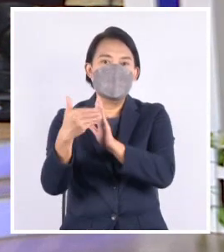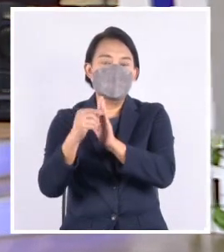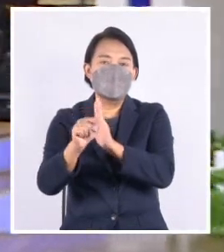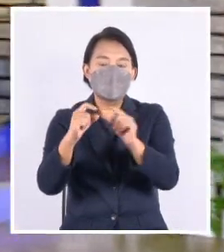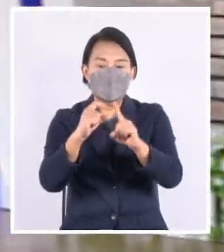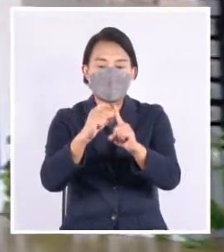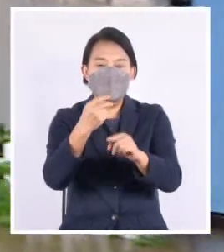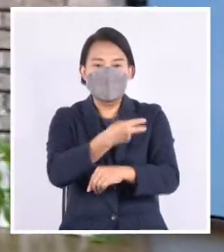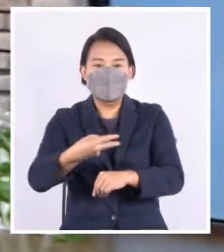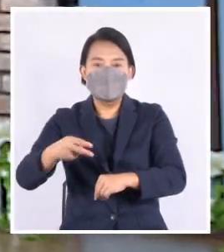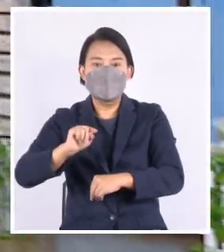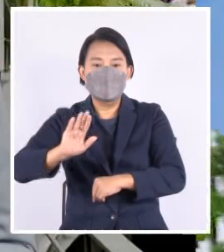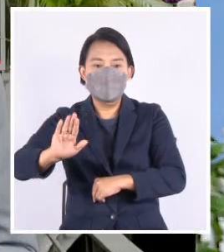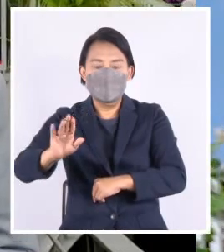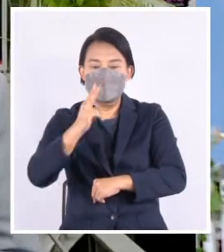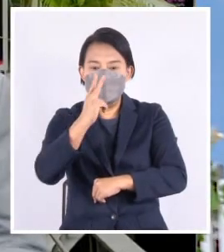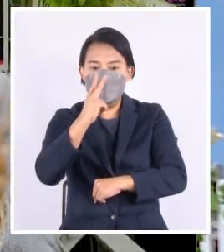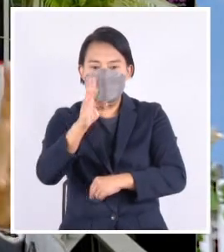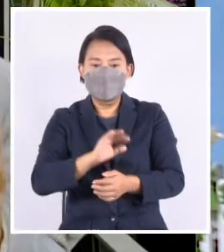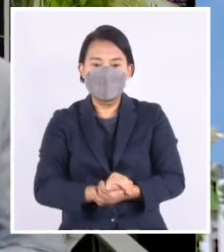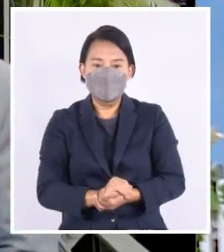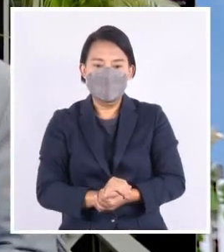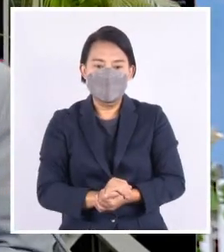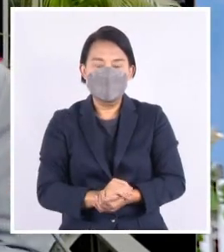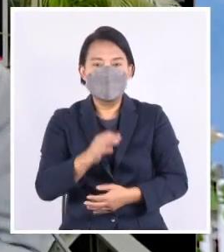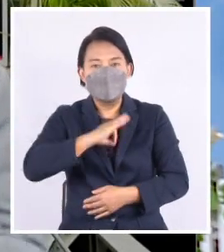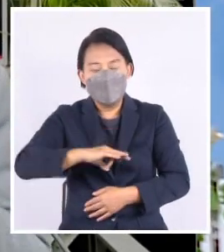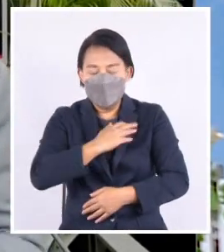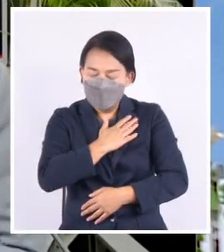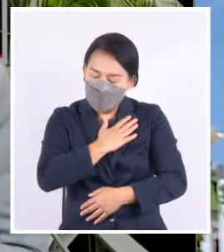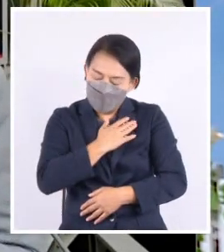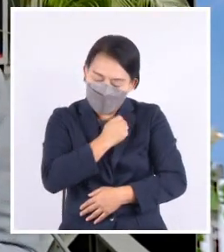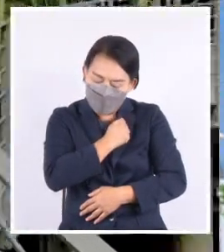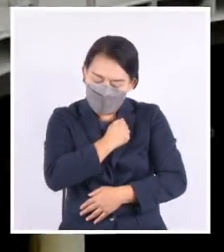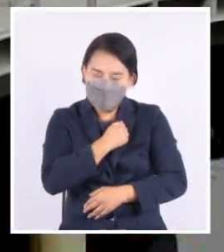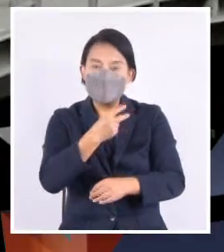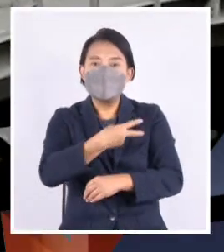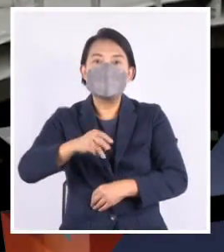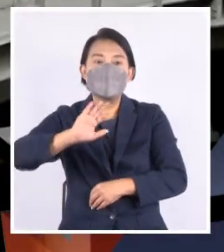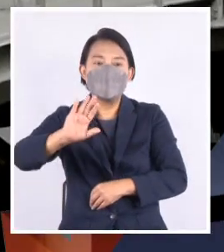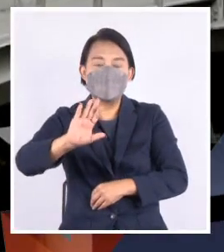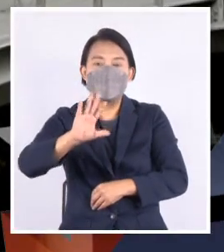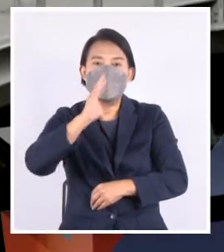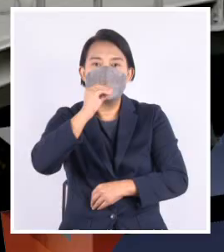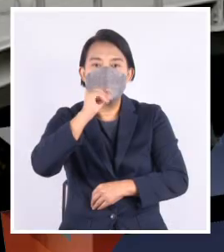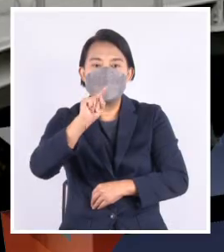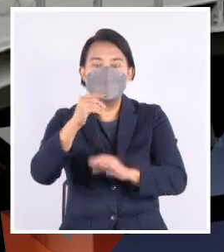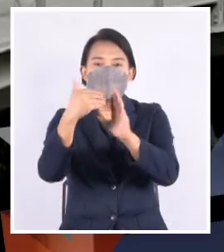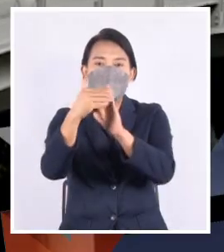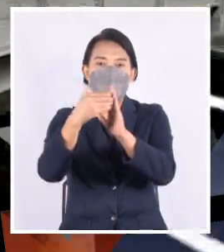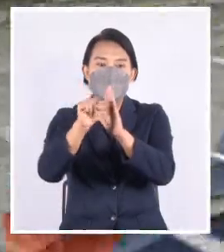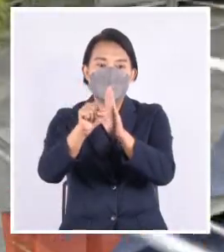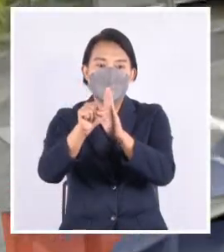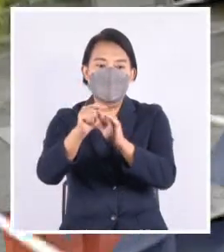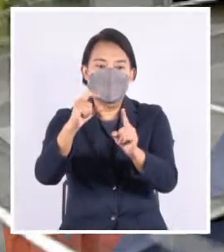พี่แป๊ะสุภาพชัย อาการกลุ้มใจในภาษากลางนะครับในภาษาอีสานบ้านผมเนี่ยเขาเรีย